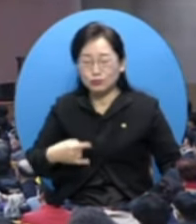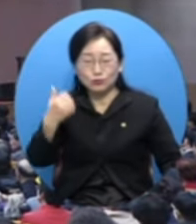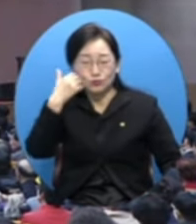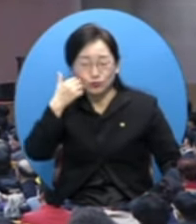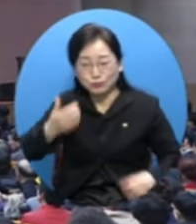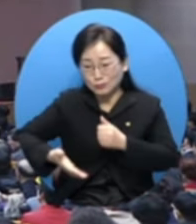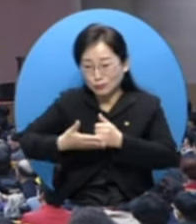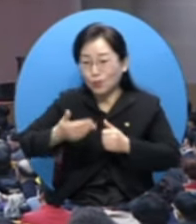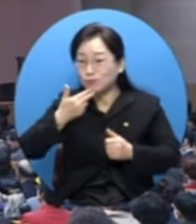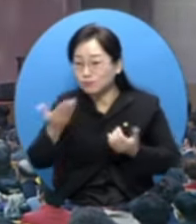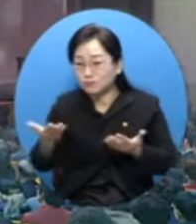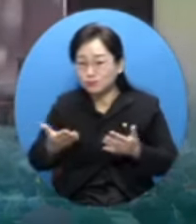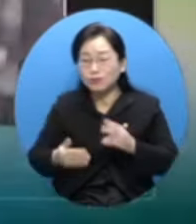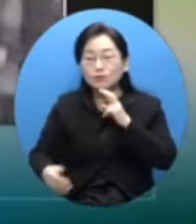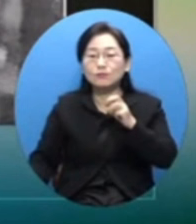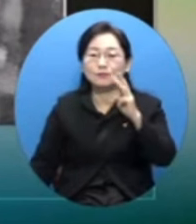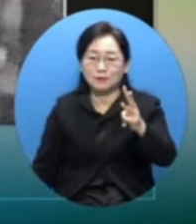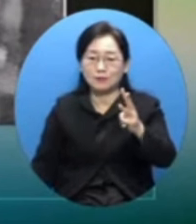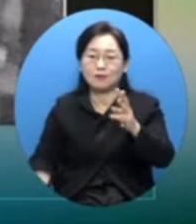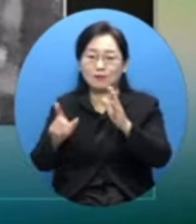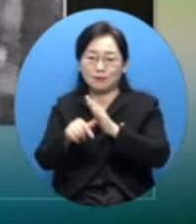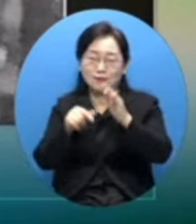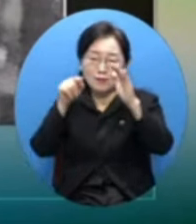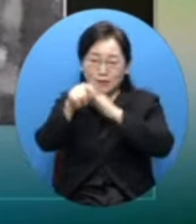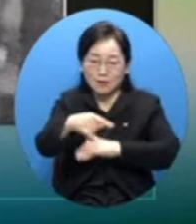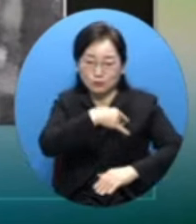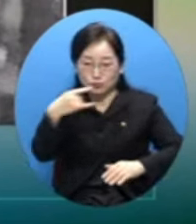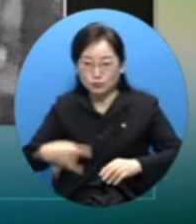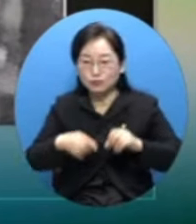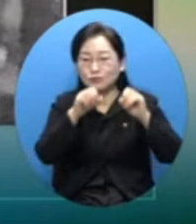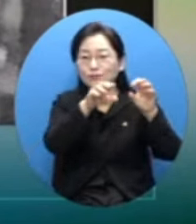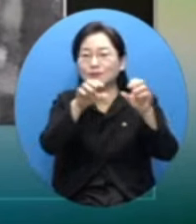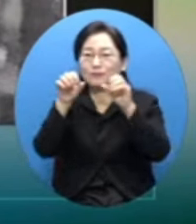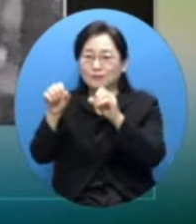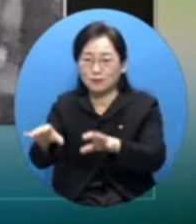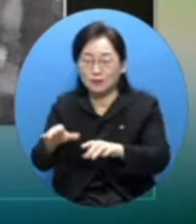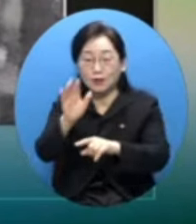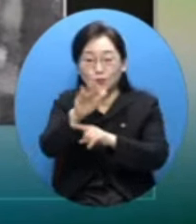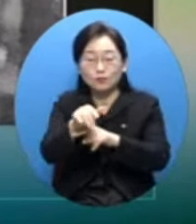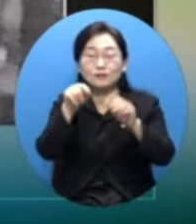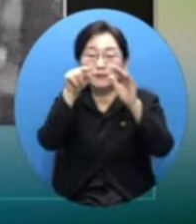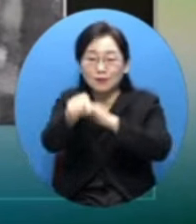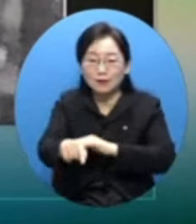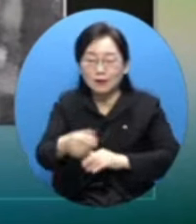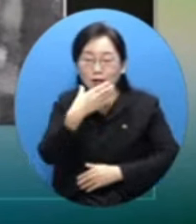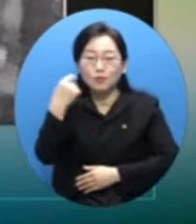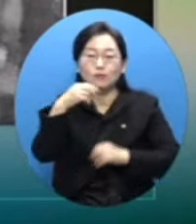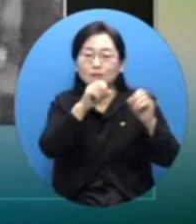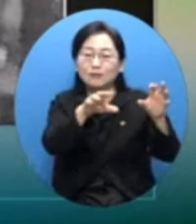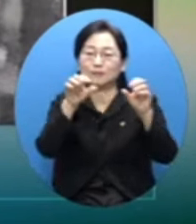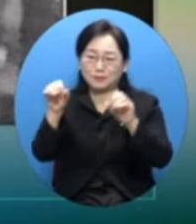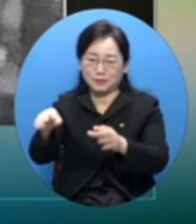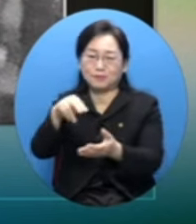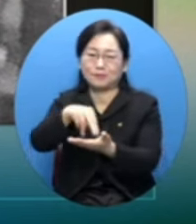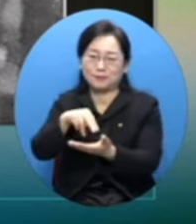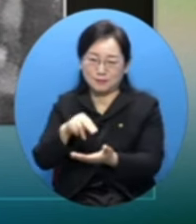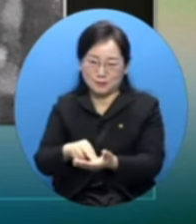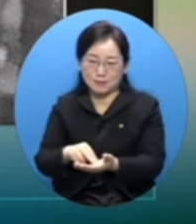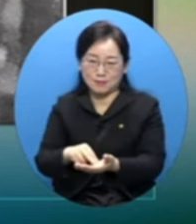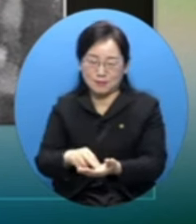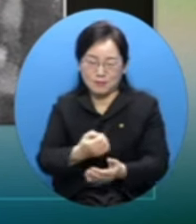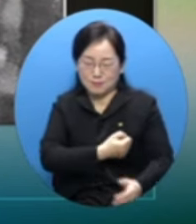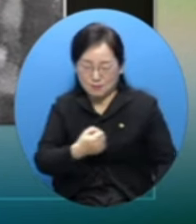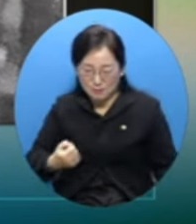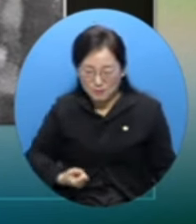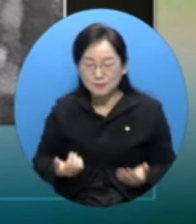들어가서 23살에 중국에 들어가 청년들을 복음을 전하고 농촌에 들어가서 복음을 전하는 선교사로서 그의 삶을